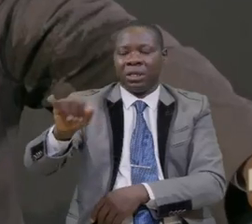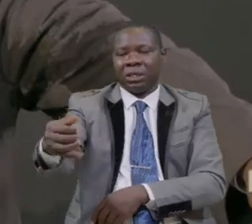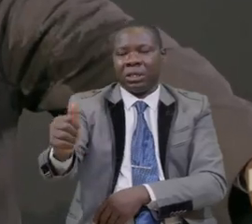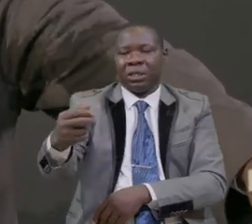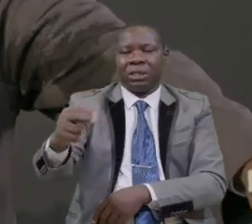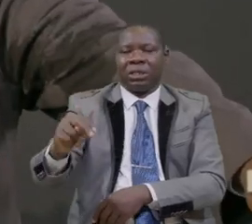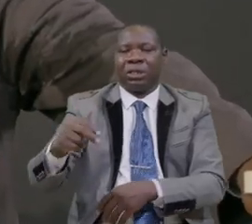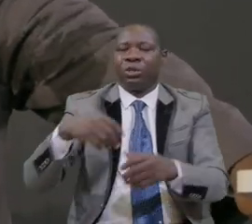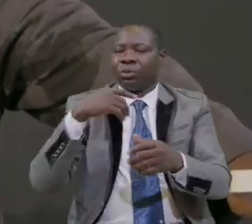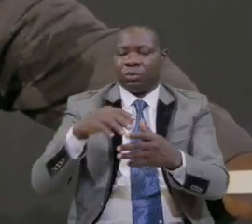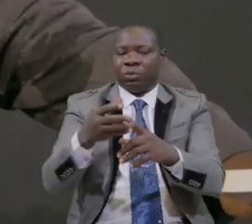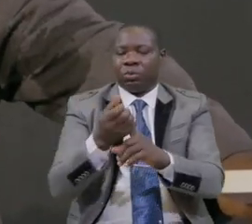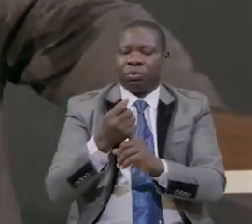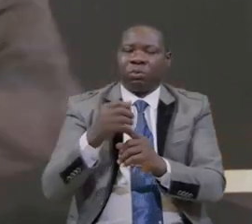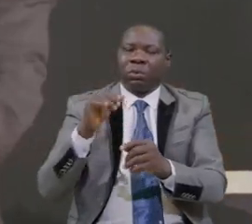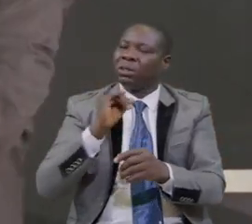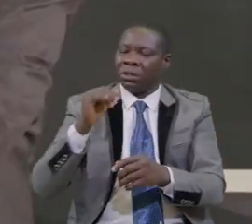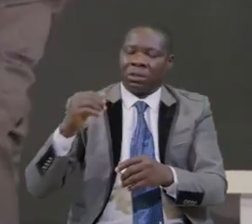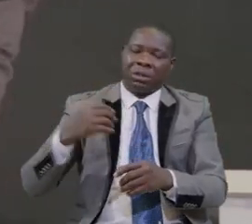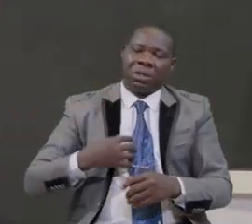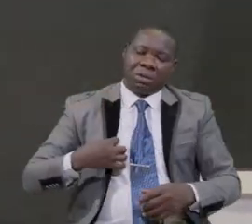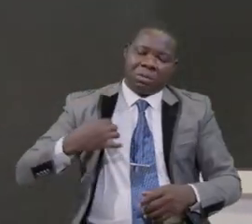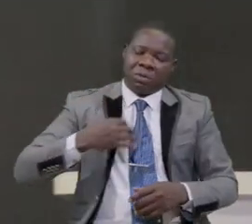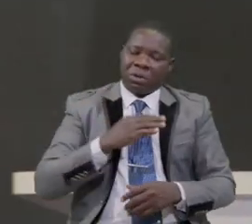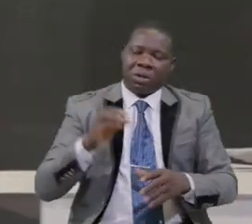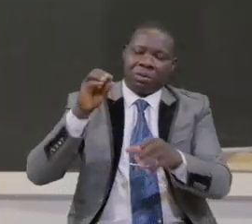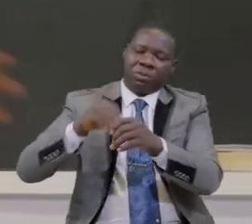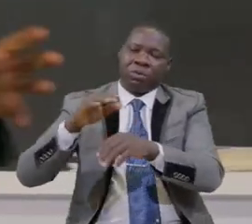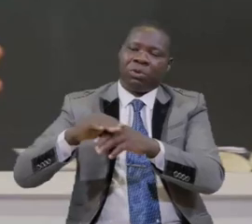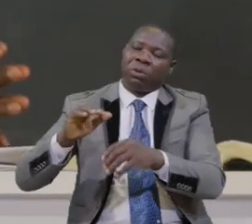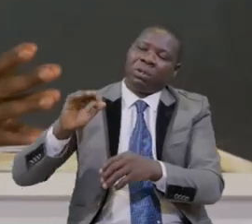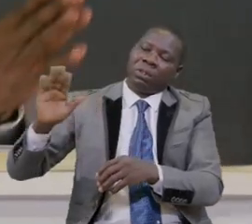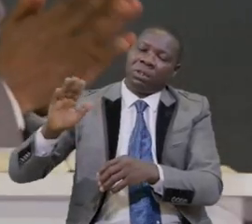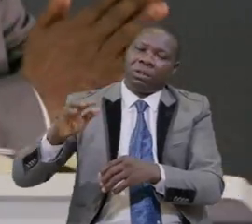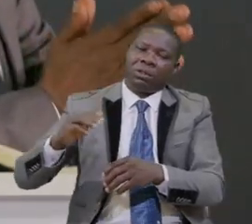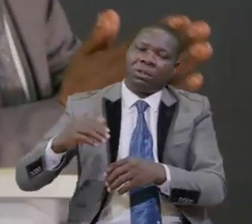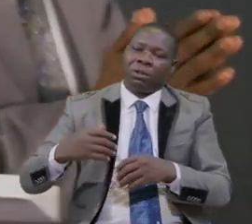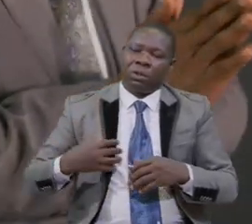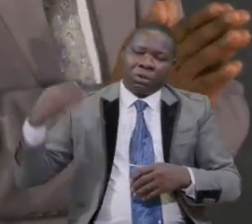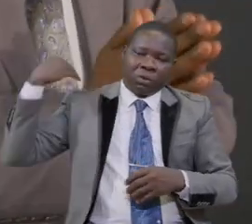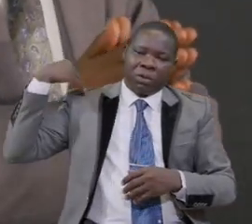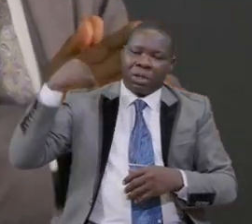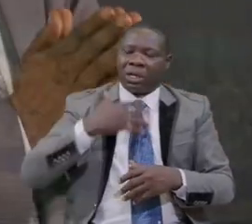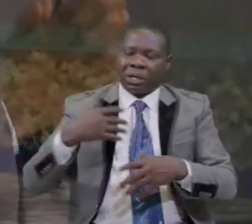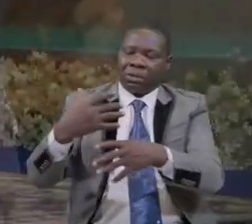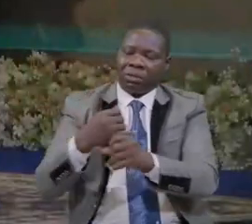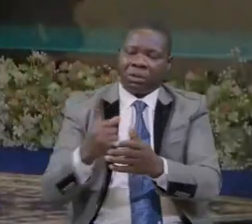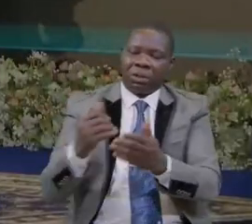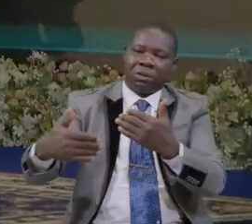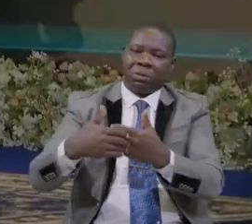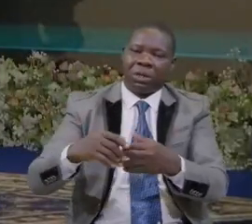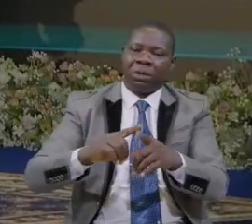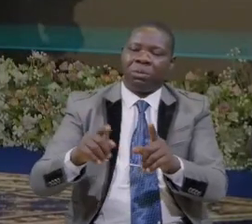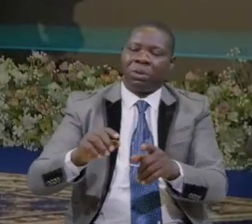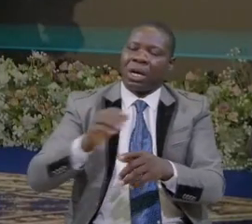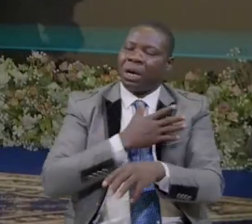l'a mis sur son épaule. Mais il a repris. Et Élisée a compris. Il